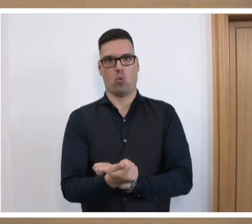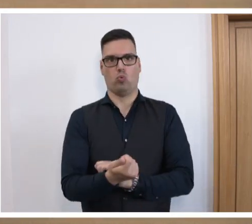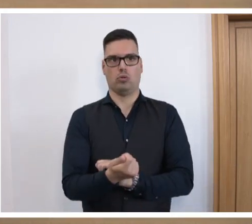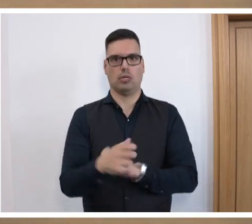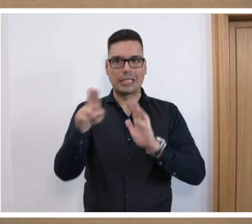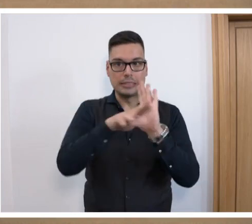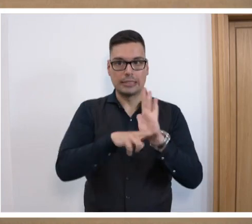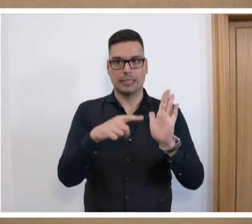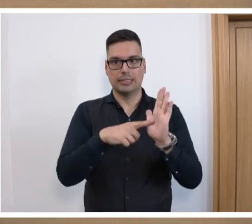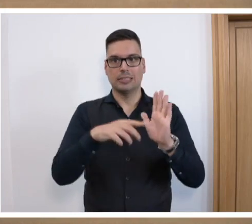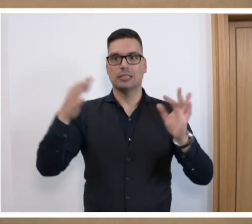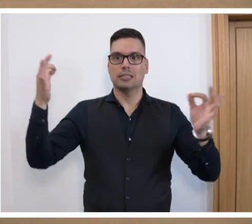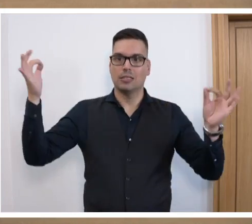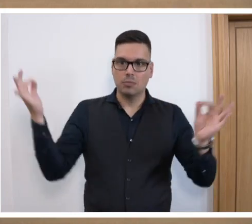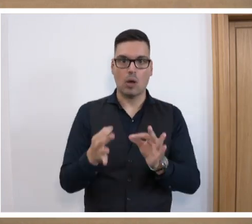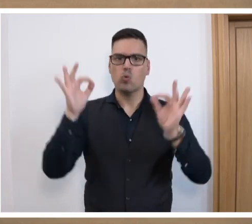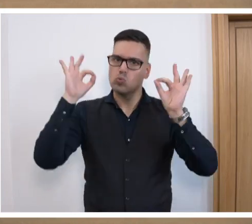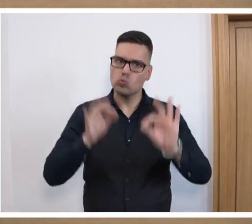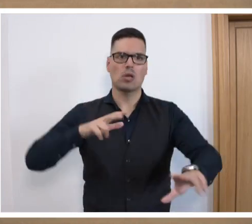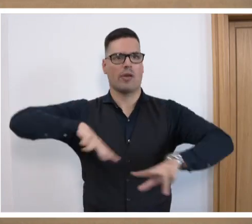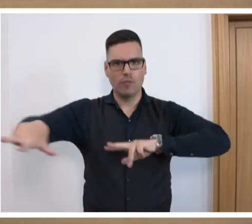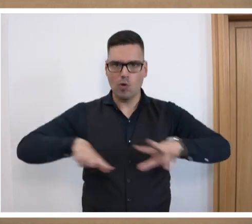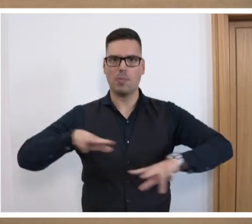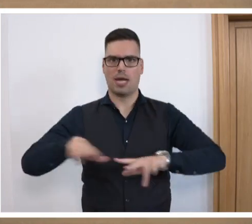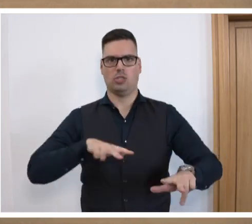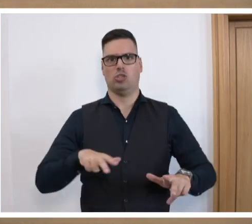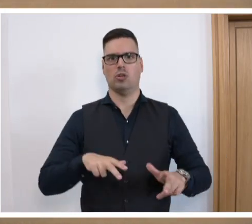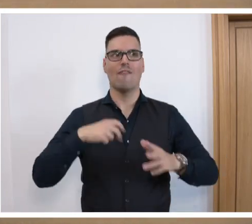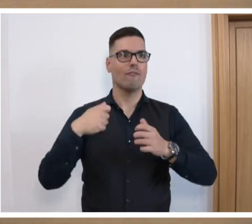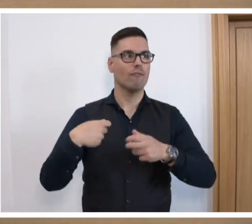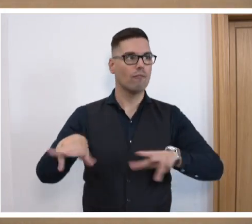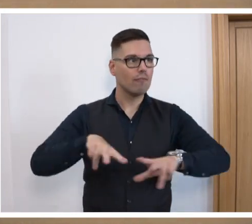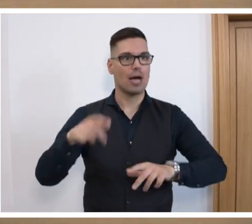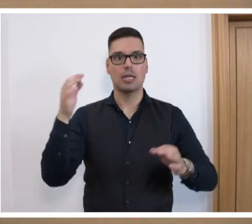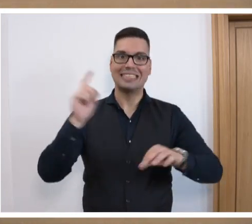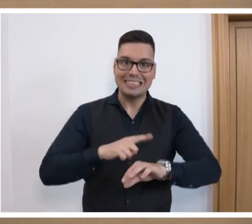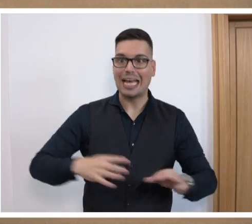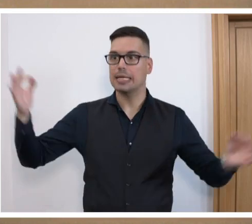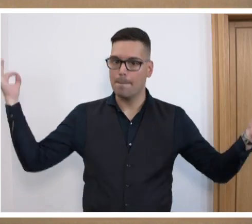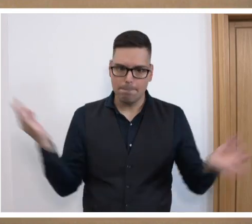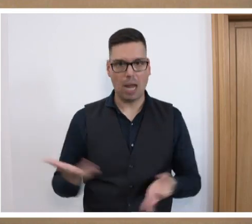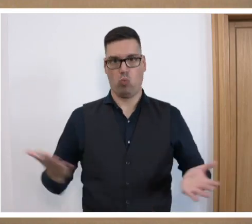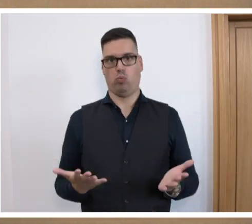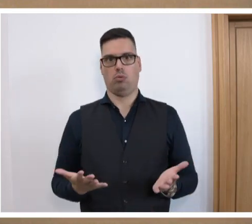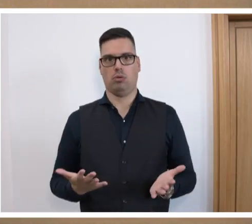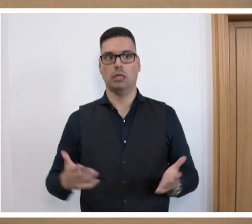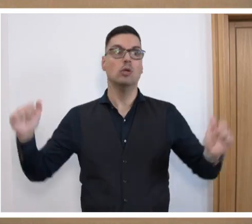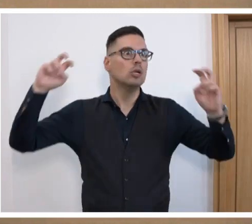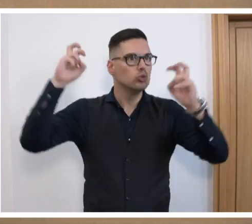geben. Wir brauchen ein ordentliches und gut vorbereitetes parlamentarisches Verfahren. Zeitdruck raus,